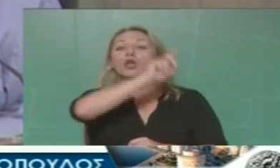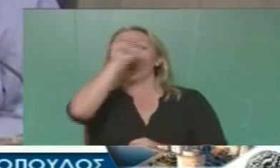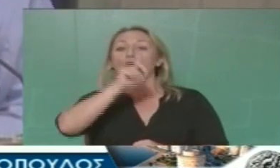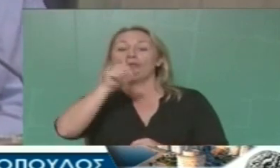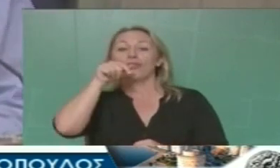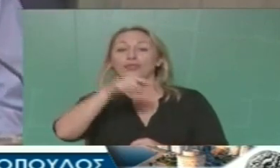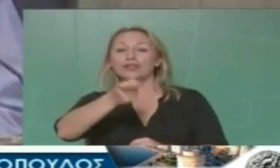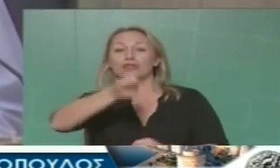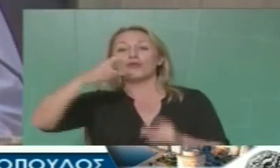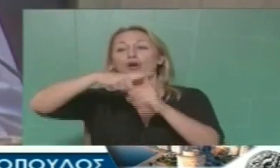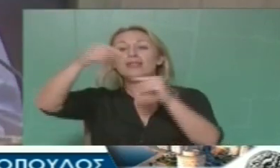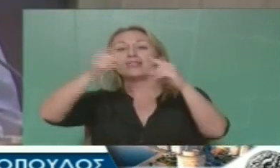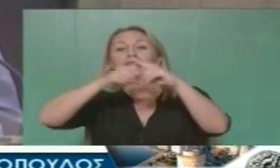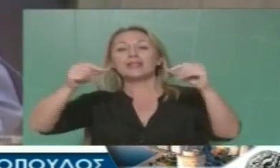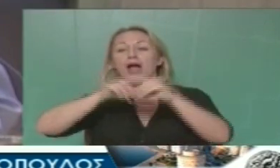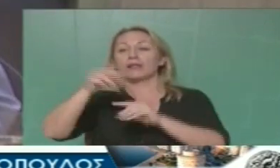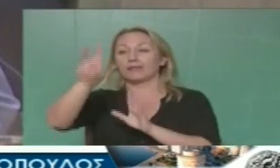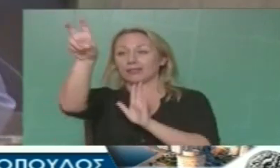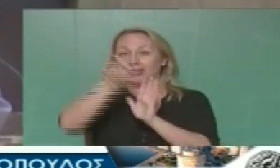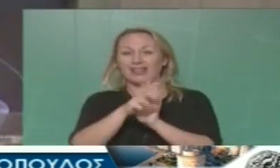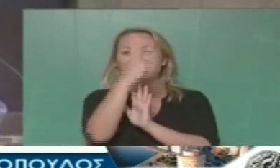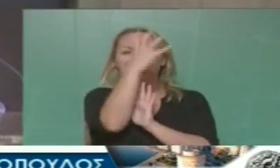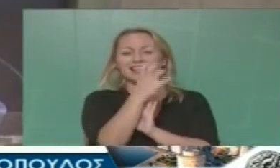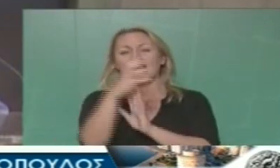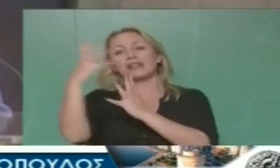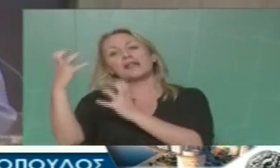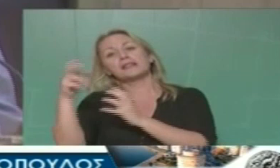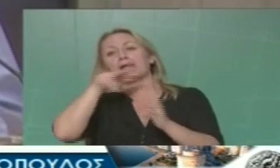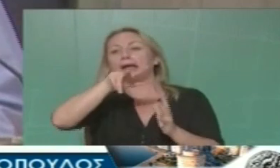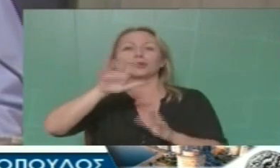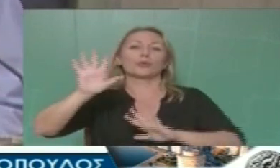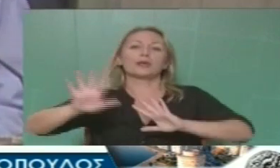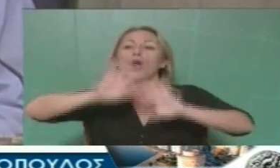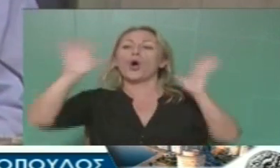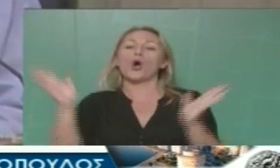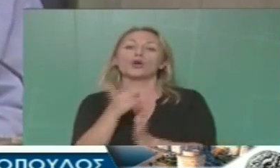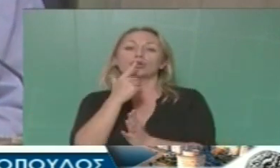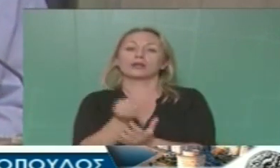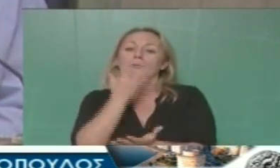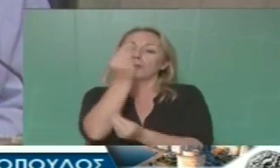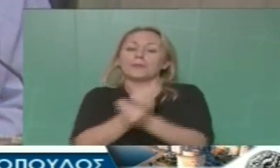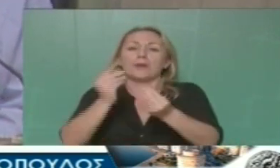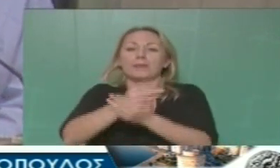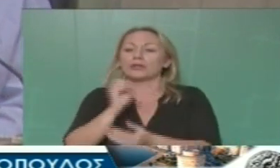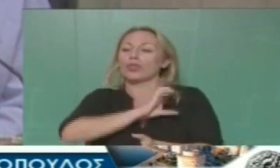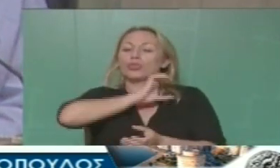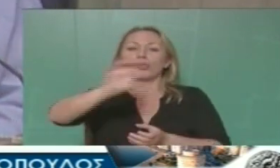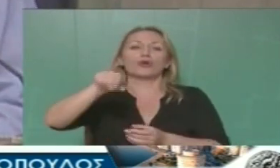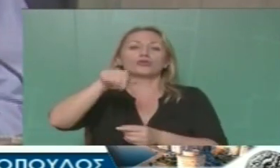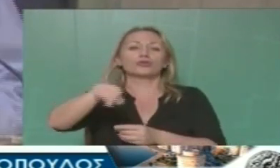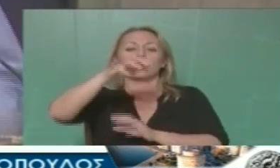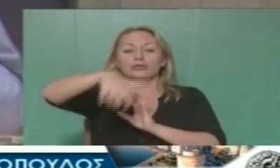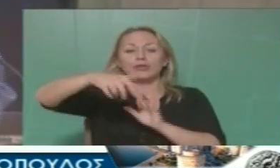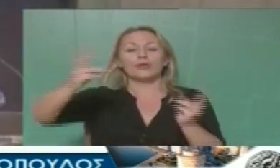στους δολοφόνους του ΝΑΤΟ, 40 εκατομμύρια, 90 κάποιοι που έλεγαν θα κοστίσει περισσότερο το μετρό, και δώστε στο μετρό να σας δουν τα